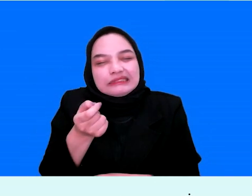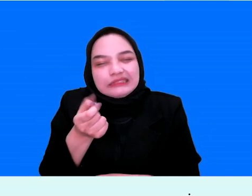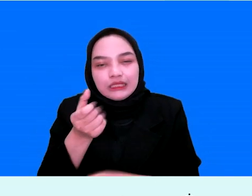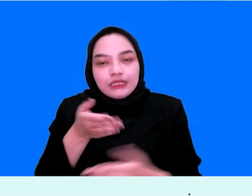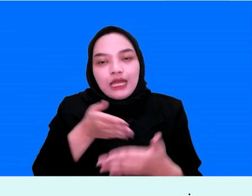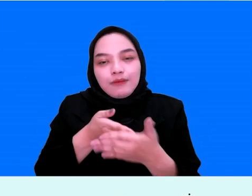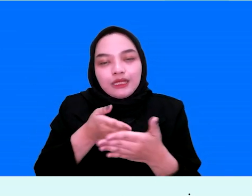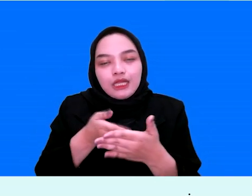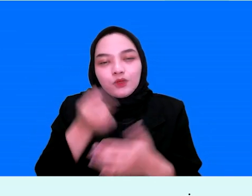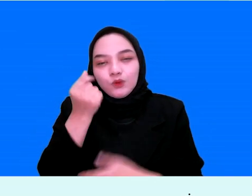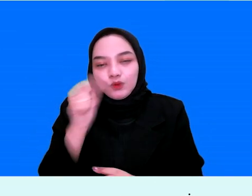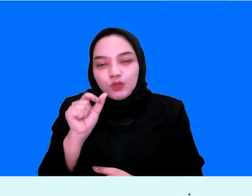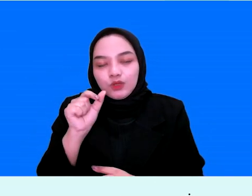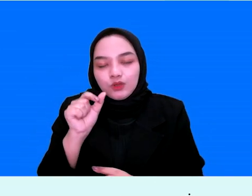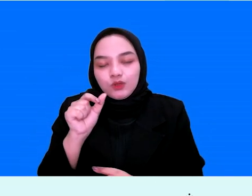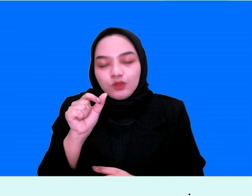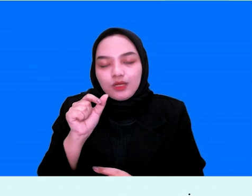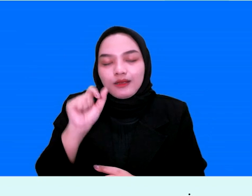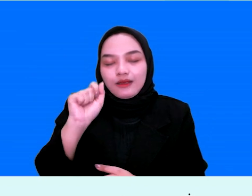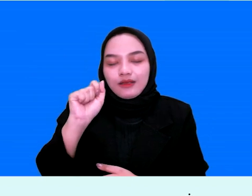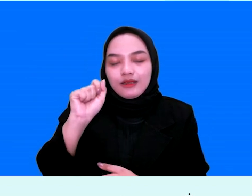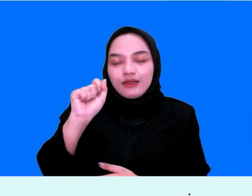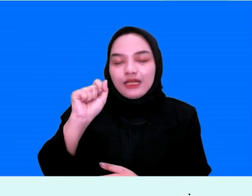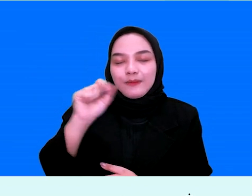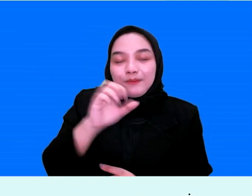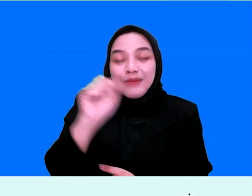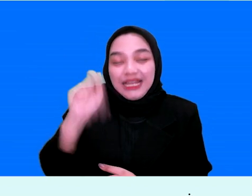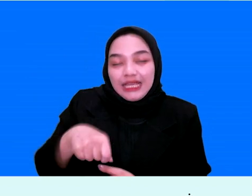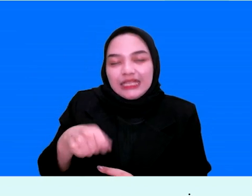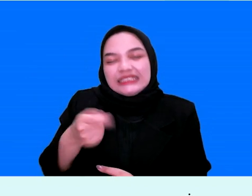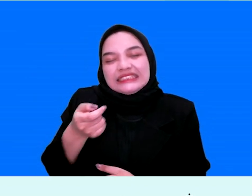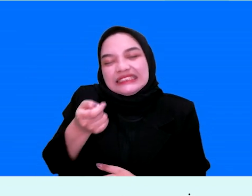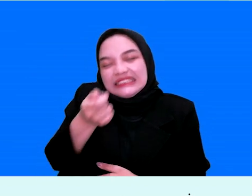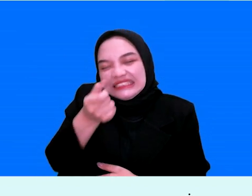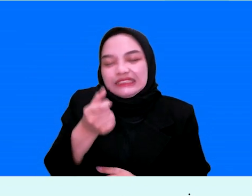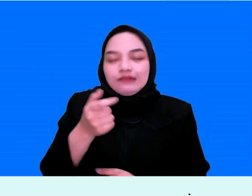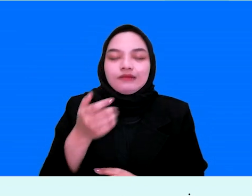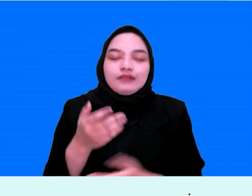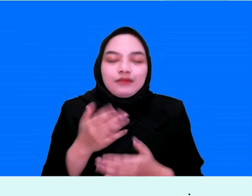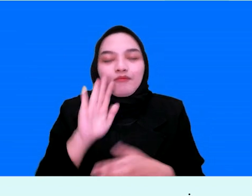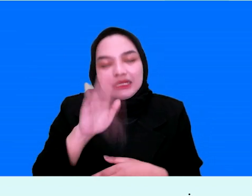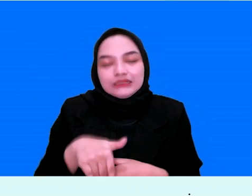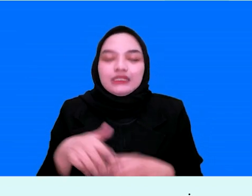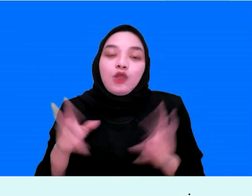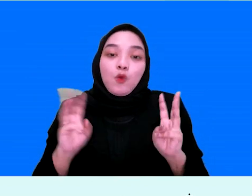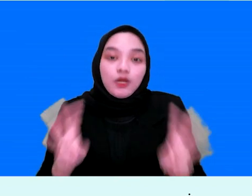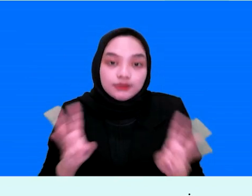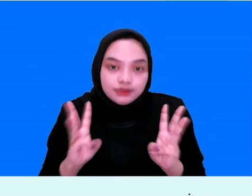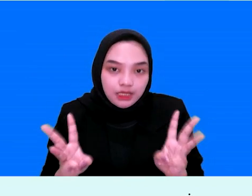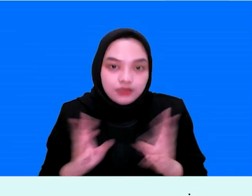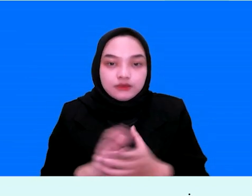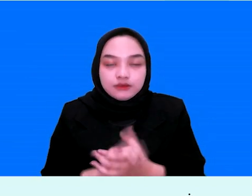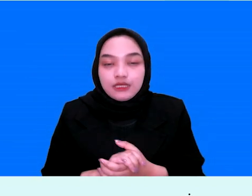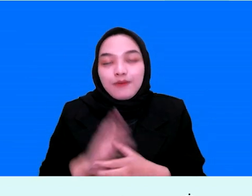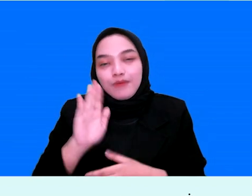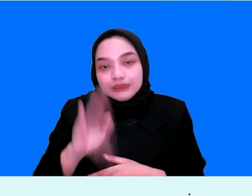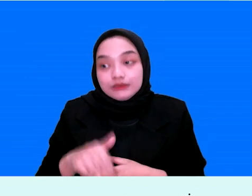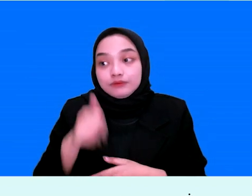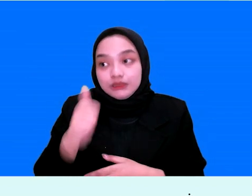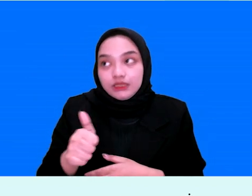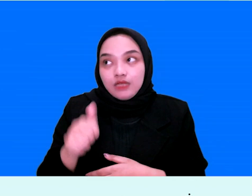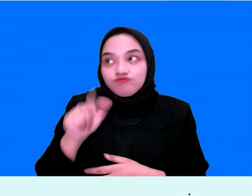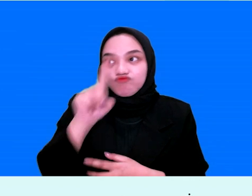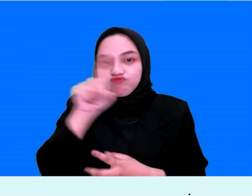hanya sedikit terkendala dalam menggunakan komponen atau konten tersebut. Jadi masih pada tahap wajar, di mana